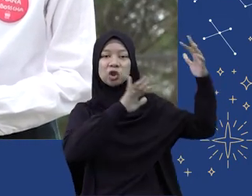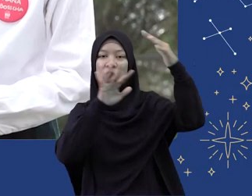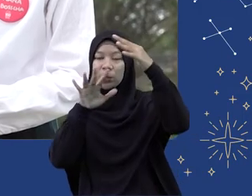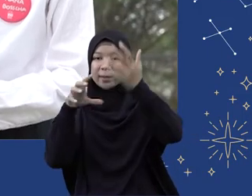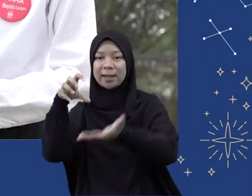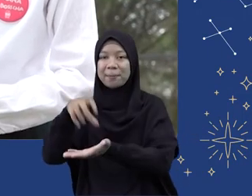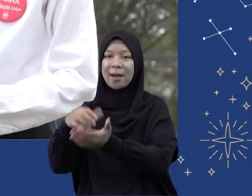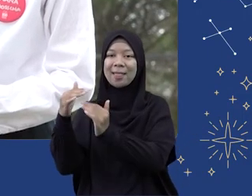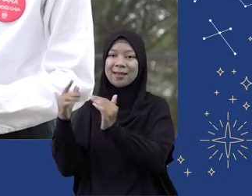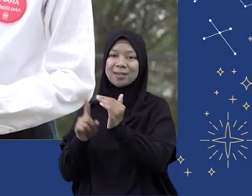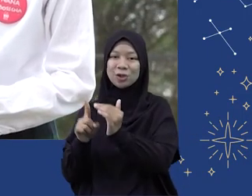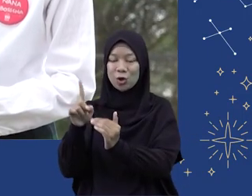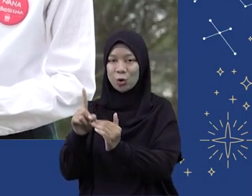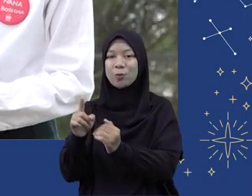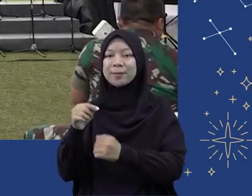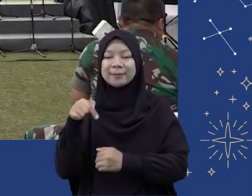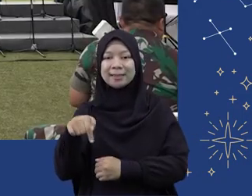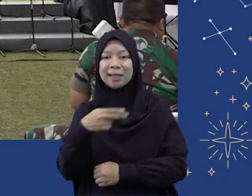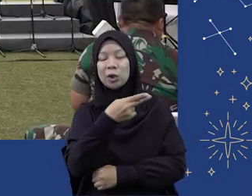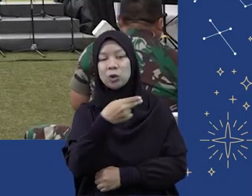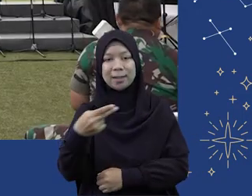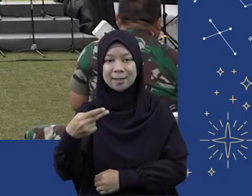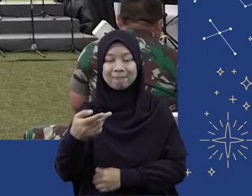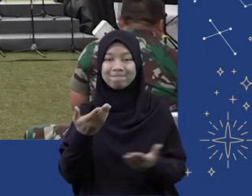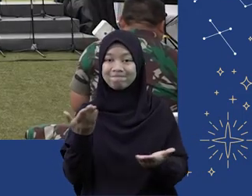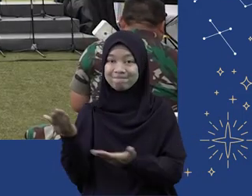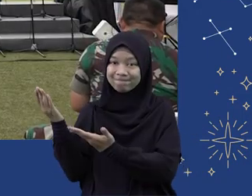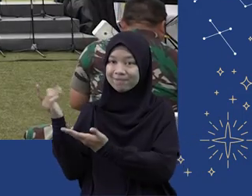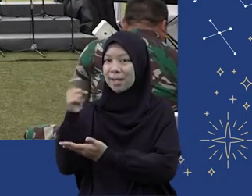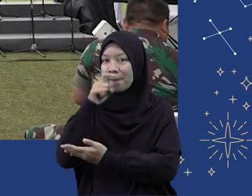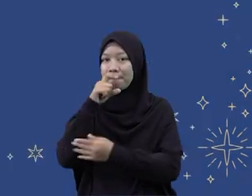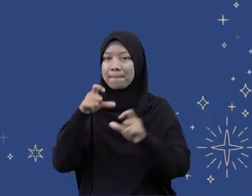pemajuan sains dan pengetahuan di Indonesia Pak Satrio